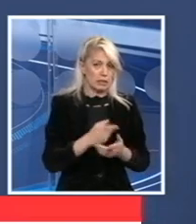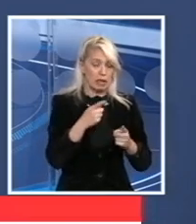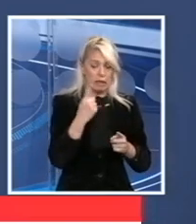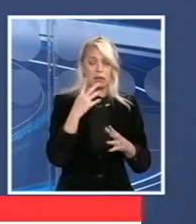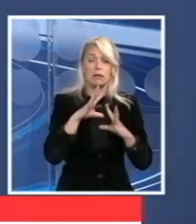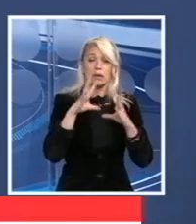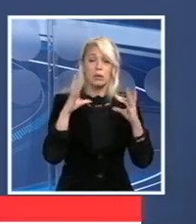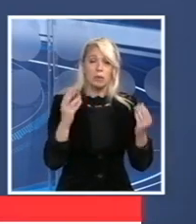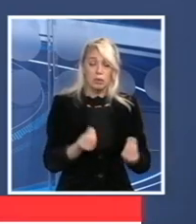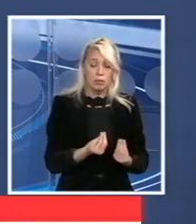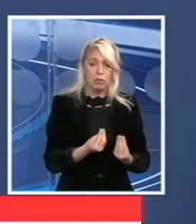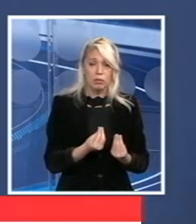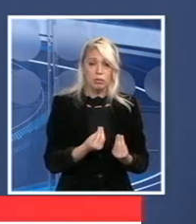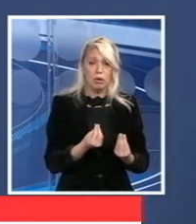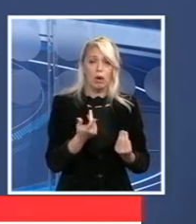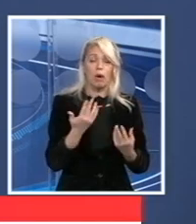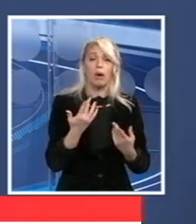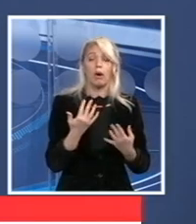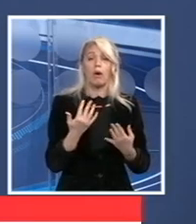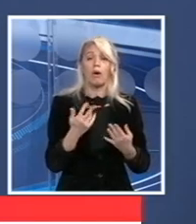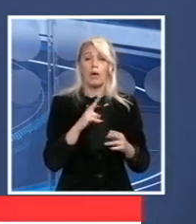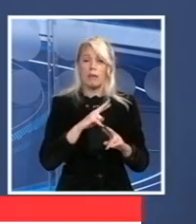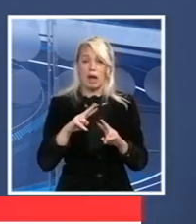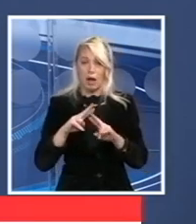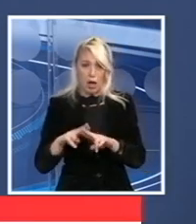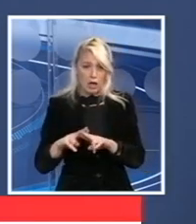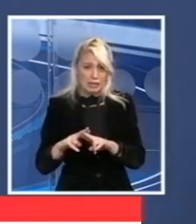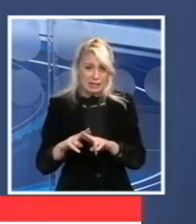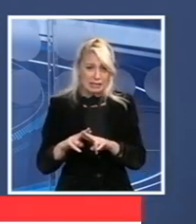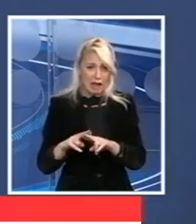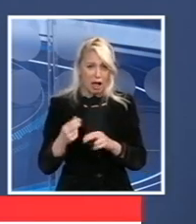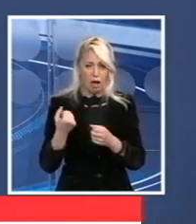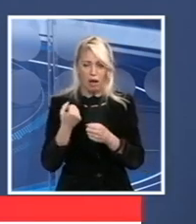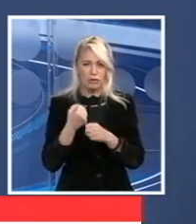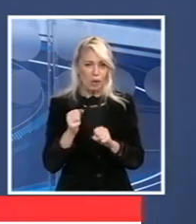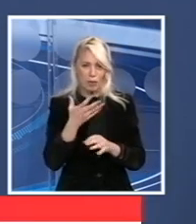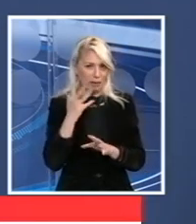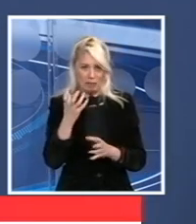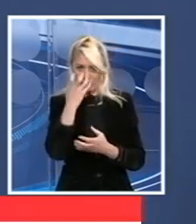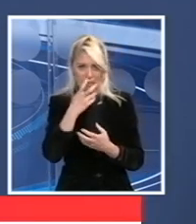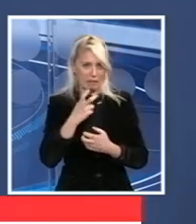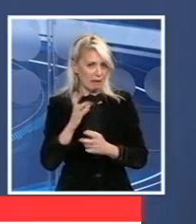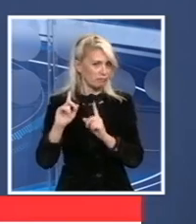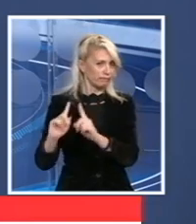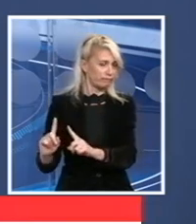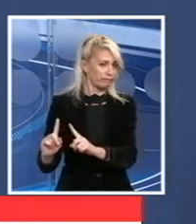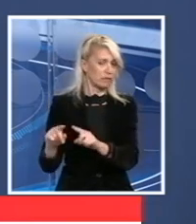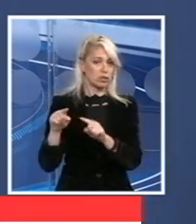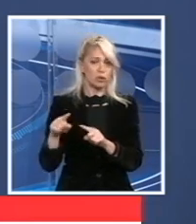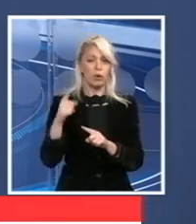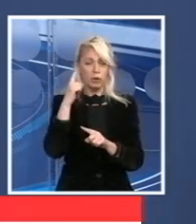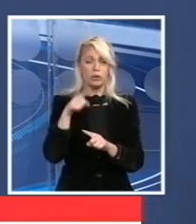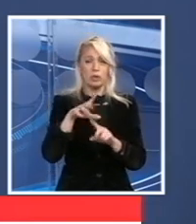broja slobodnih i raspoloživih respiratora u ovim ustanovama gde se leče COVID pacijenti,